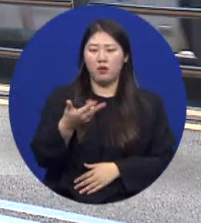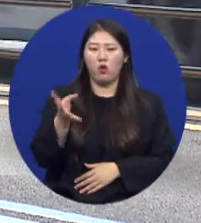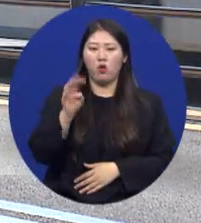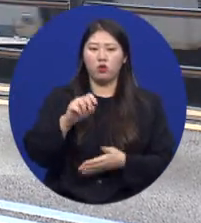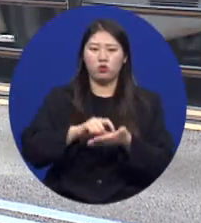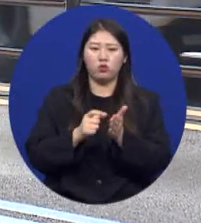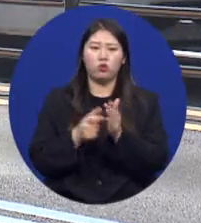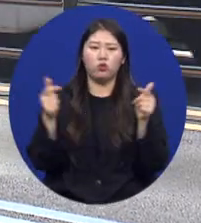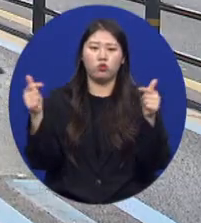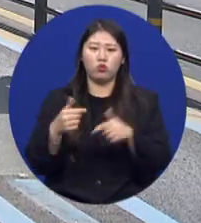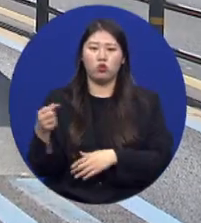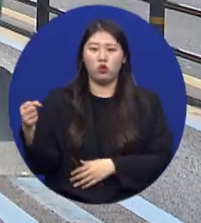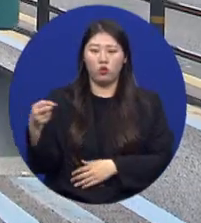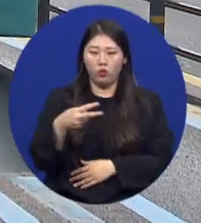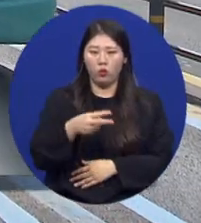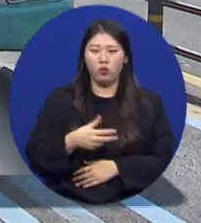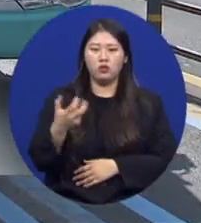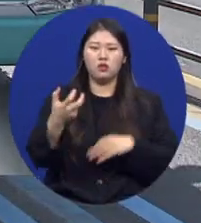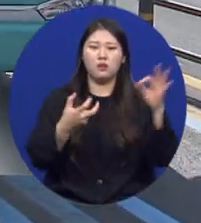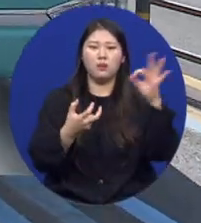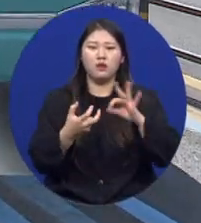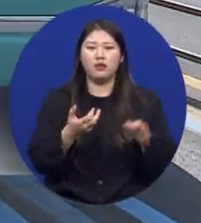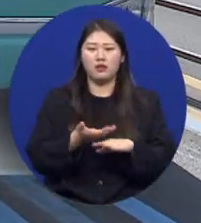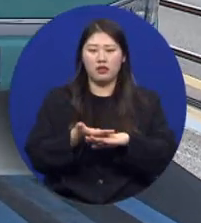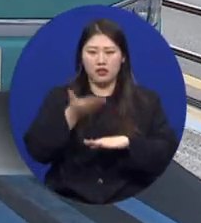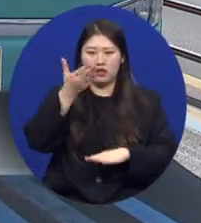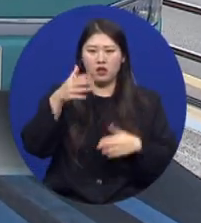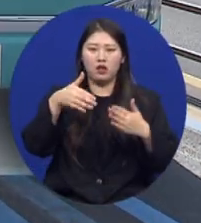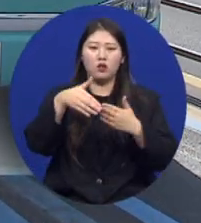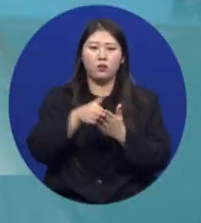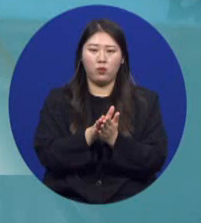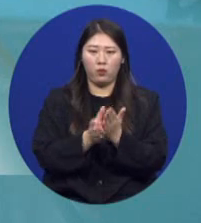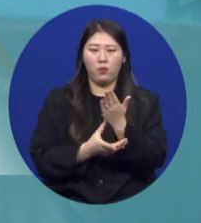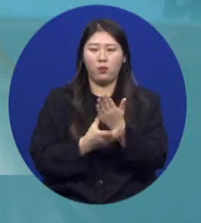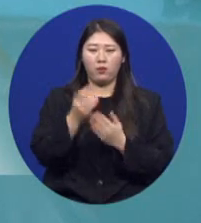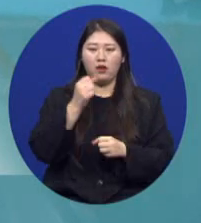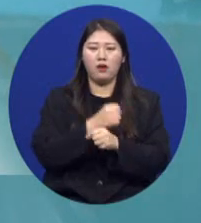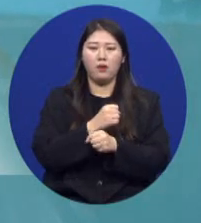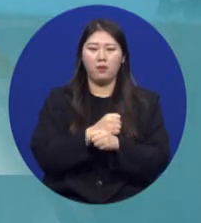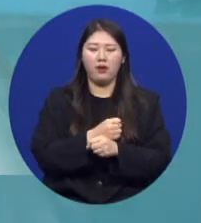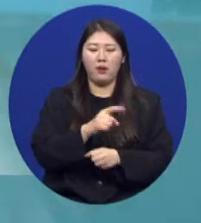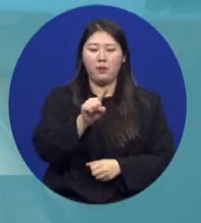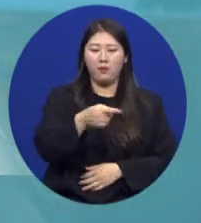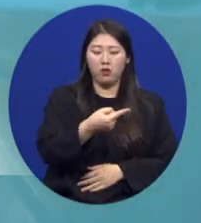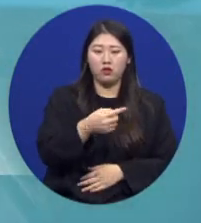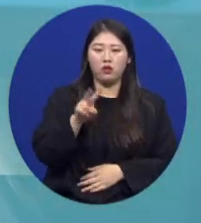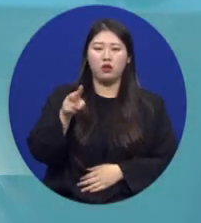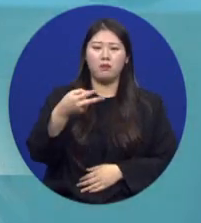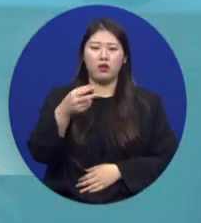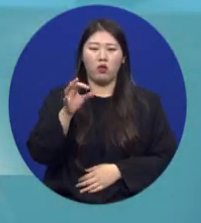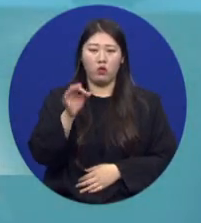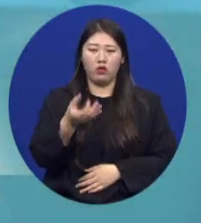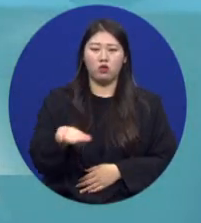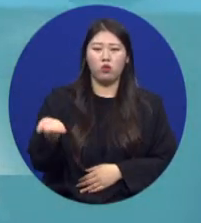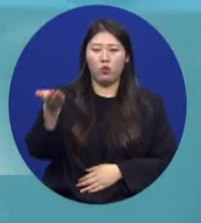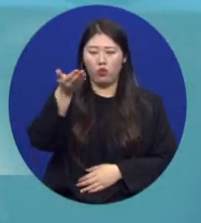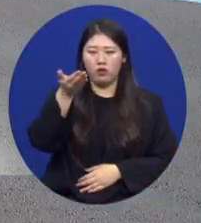줄이고 중복노선 70% 이상을 통폐합하며 요금을 100원에서 200원 올리는 방안